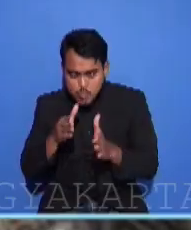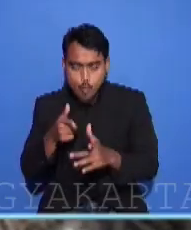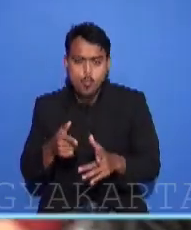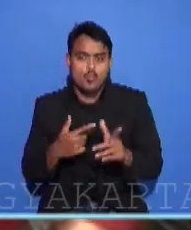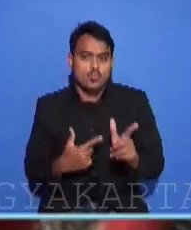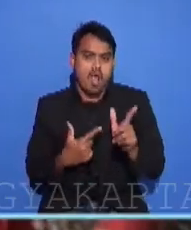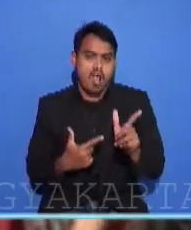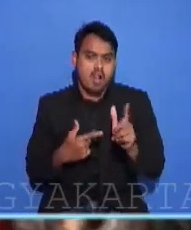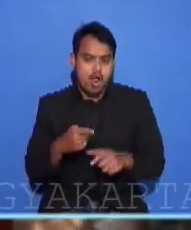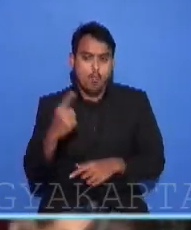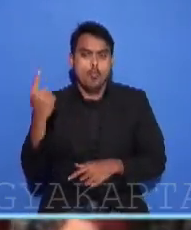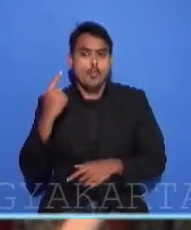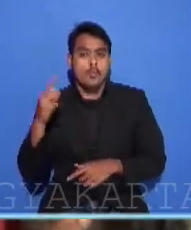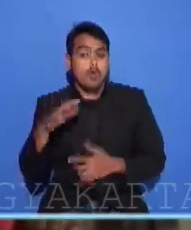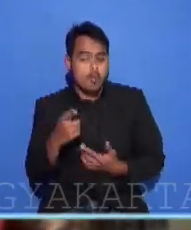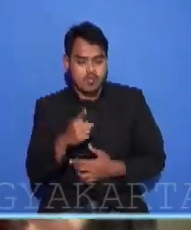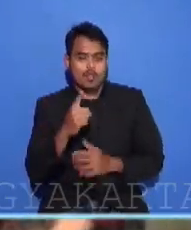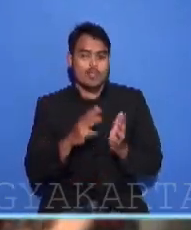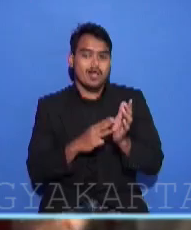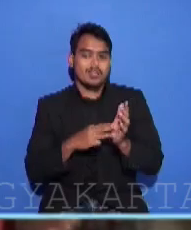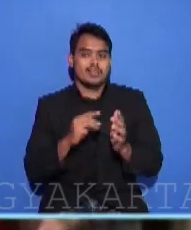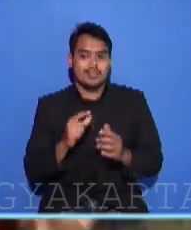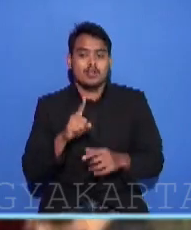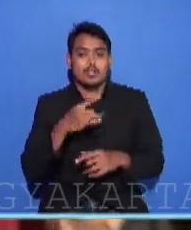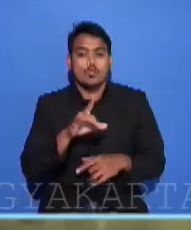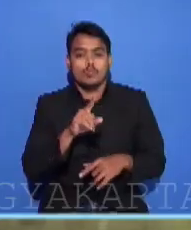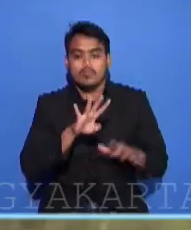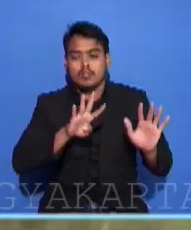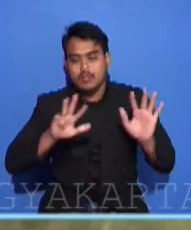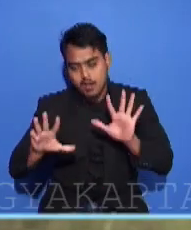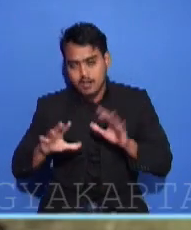1 Maret 1949. Demikian dari Bantul, Margo Laras melaporkan.